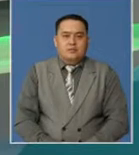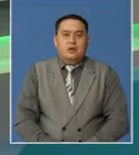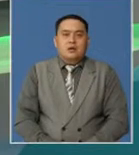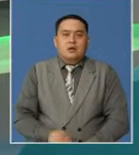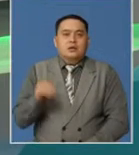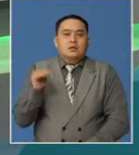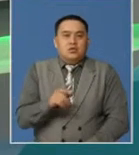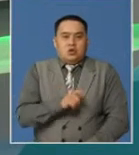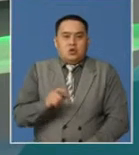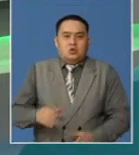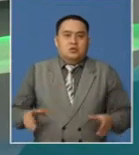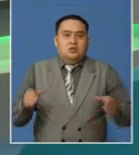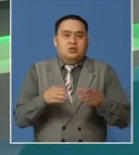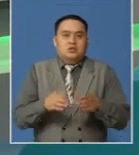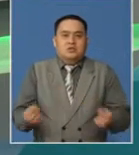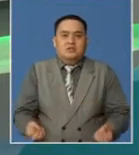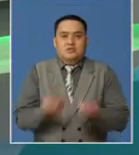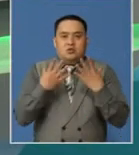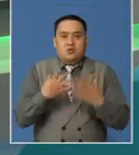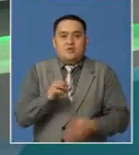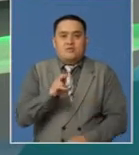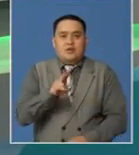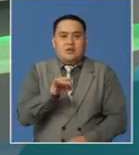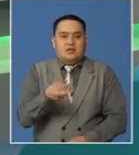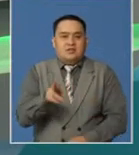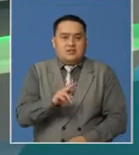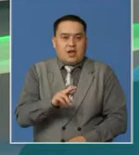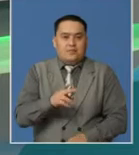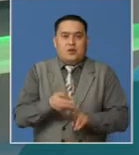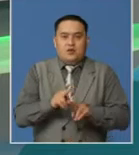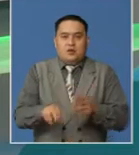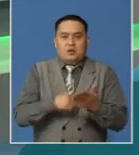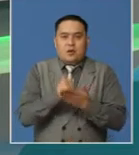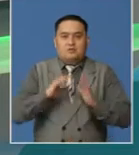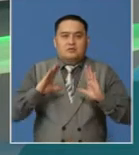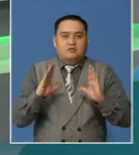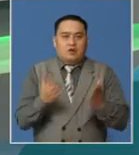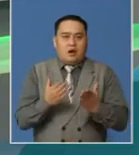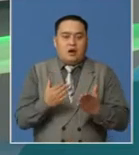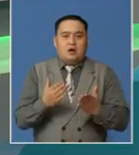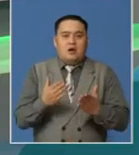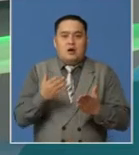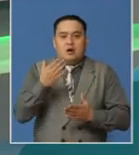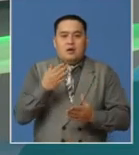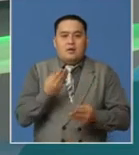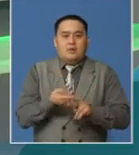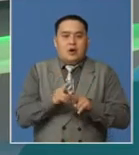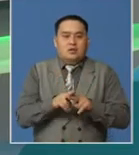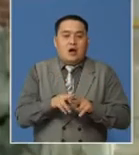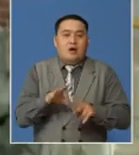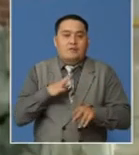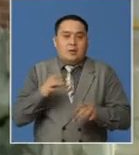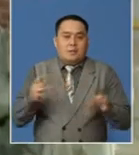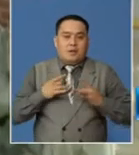Тысячи людей собрались на площади Святого Марка в Венеции, чтобы понаблюдать за одним из главных событий знаменитого карнавала – полетом ангела. В этом